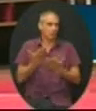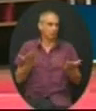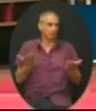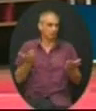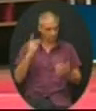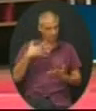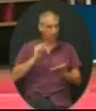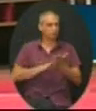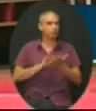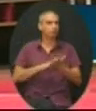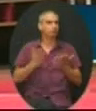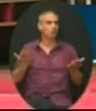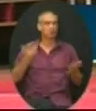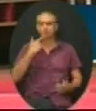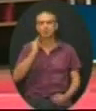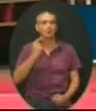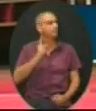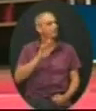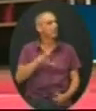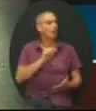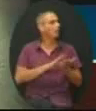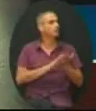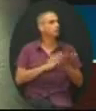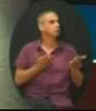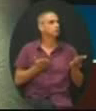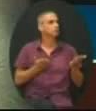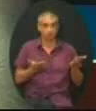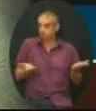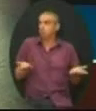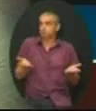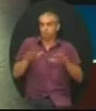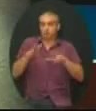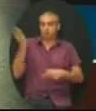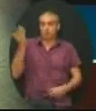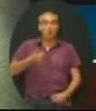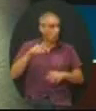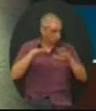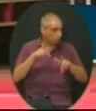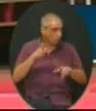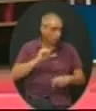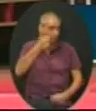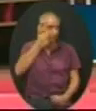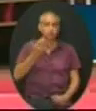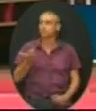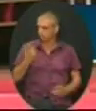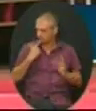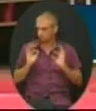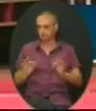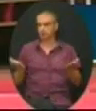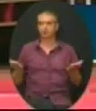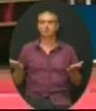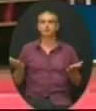שצריכים לקחת אותם בחשבון. נכון, יש לחץ ירדני. מי היה צריך לקחת את זה בחשבון? לחץ הממשלה. ראש הממשלה בראש ובראשונה, לא? בסדר, אז